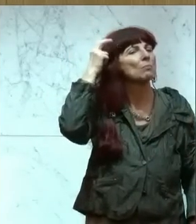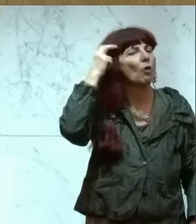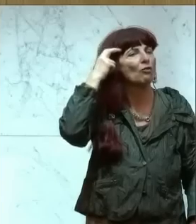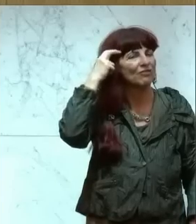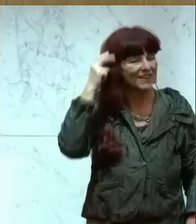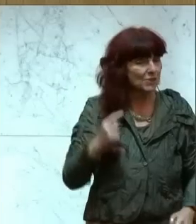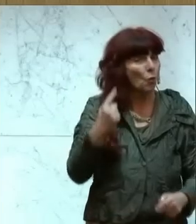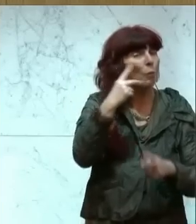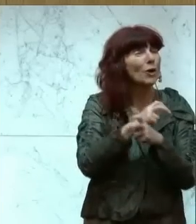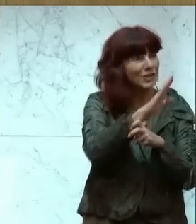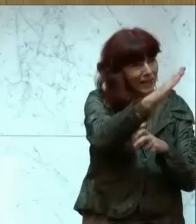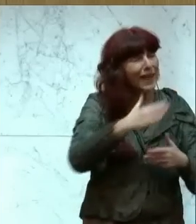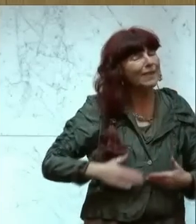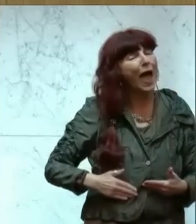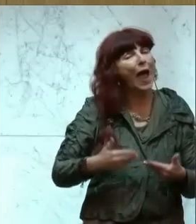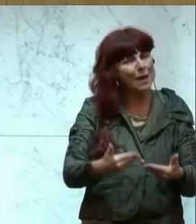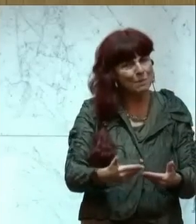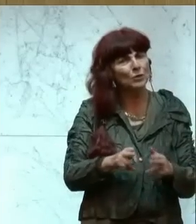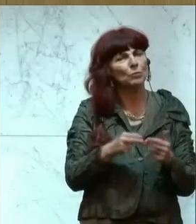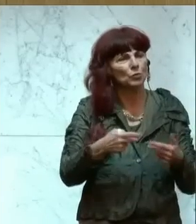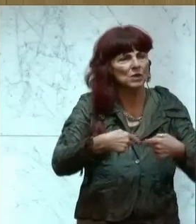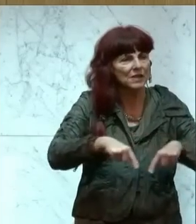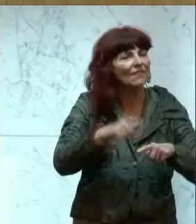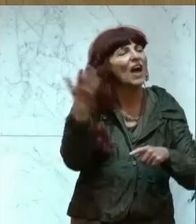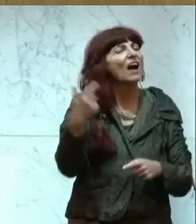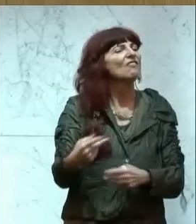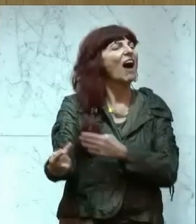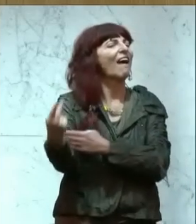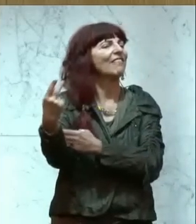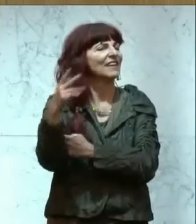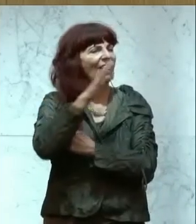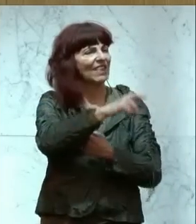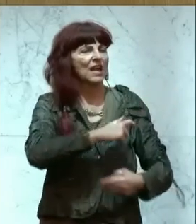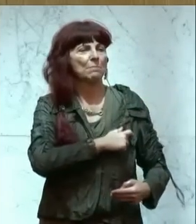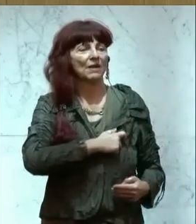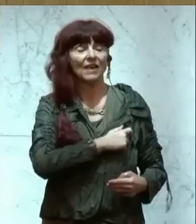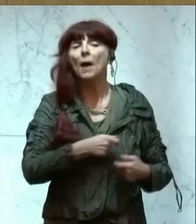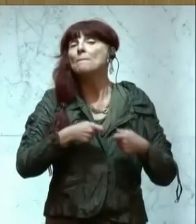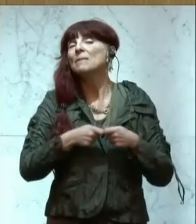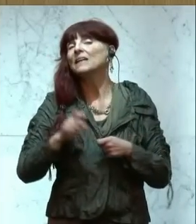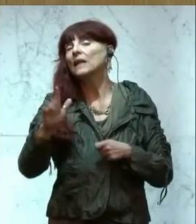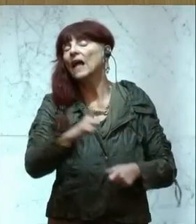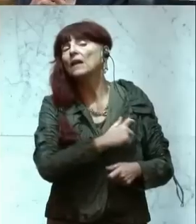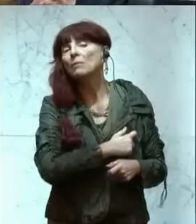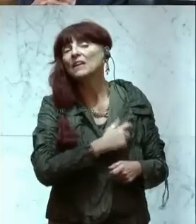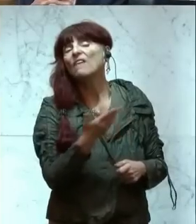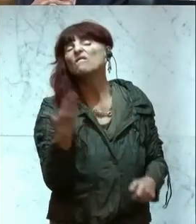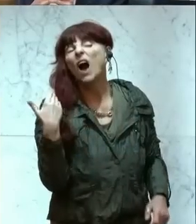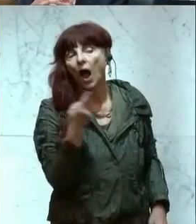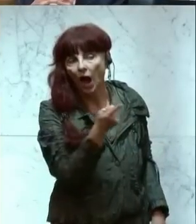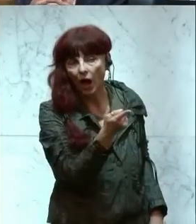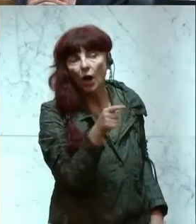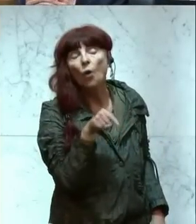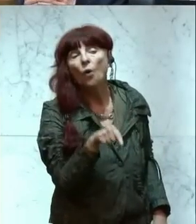Ihrem Heimatbundesland, der wahrscheinlich sogar kandidiert hat für Ihre Fraktion, jedenfalls Mitglied Ihrer Fraktion war. Das ist